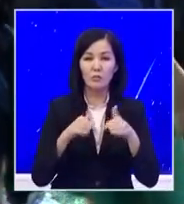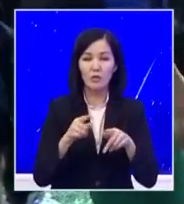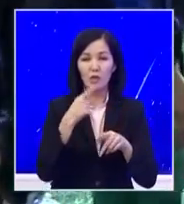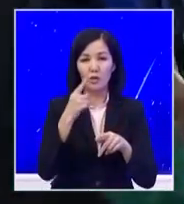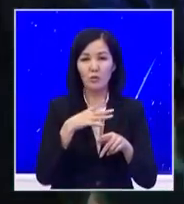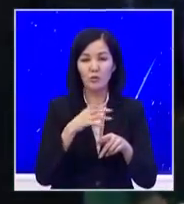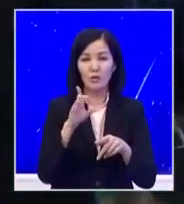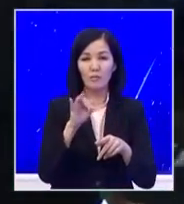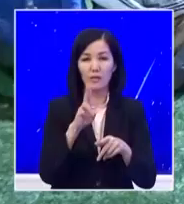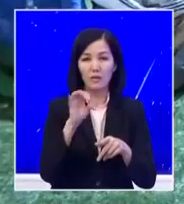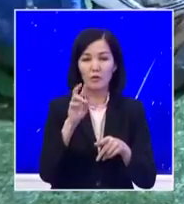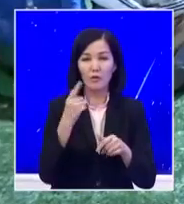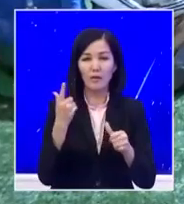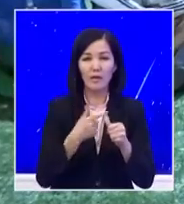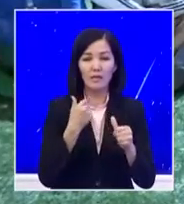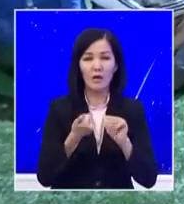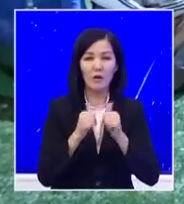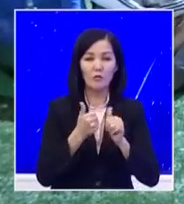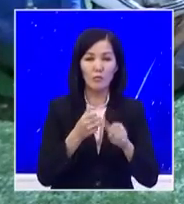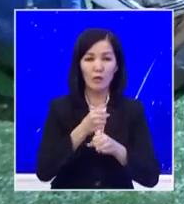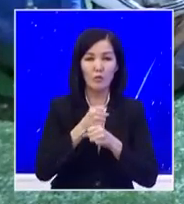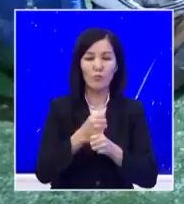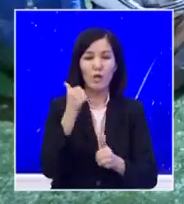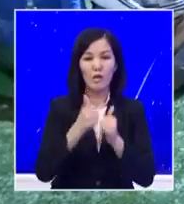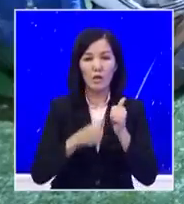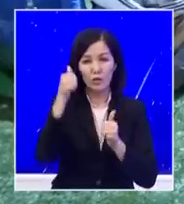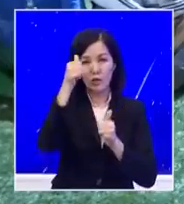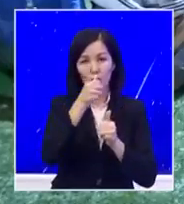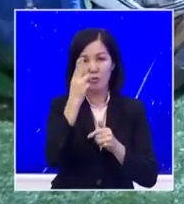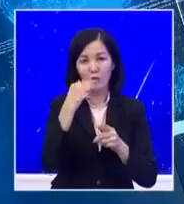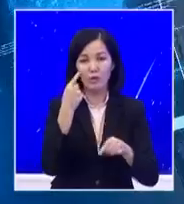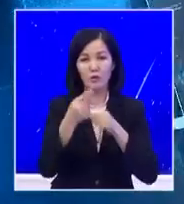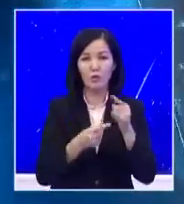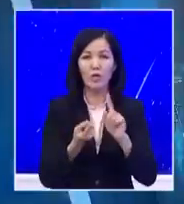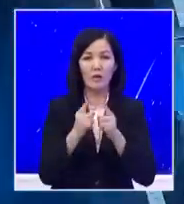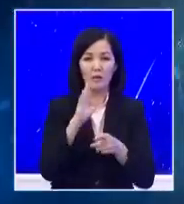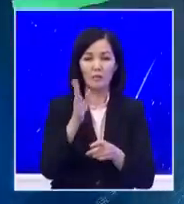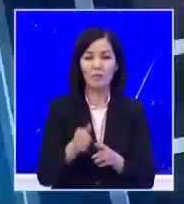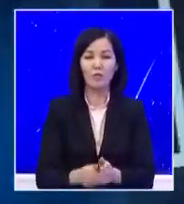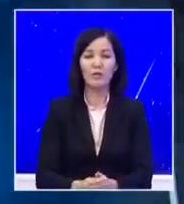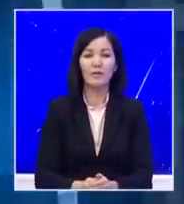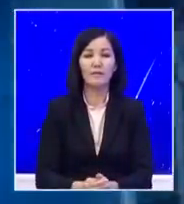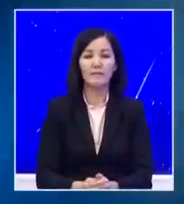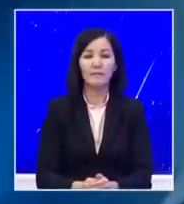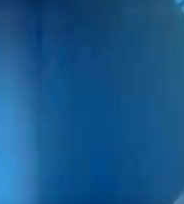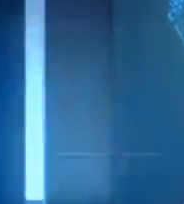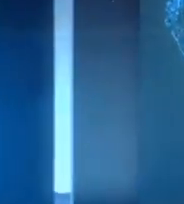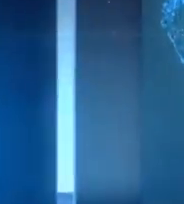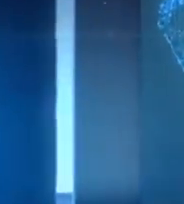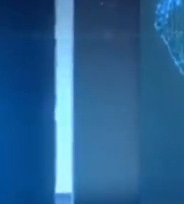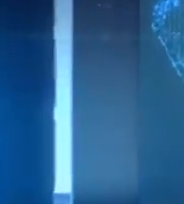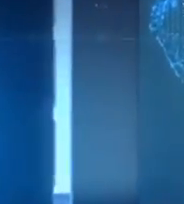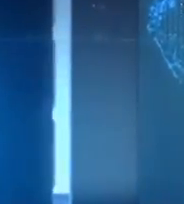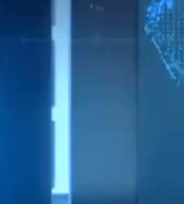айтуынша, Бейсен Құранбек атындағы ауыспалы суперкубок жылда өтіп, дәстүрге айналатын болады. Жарқын Нұрланұлы, Айдос Қалиев, жетісу телеарнасы.